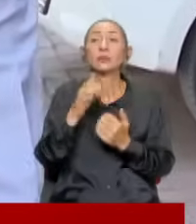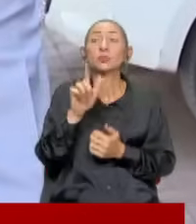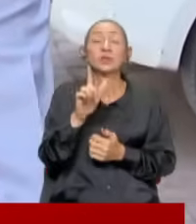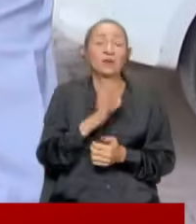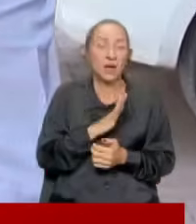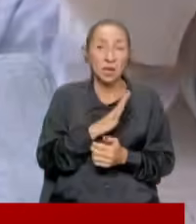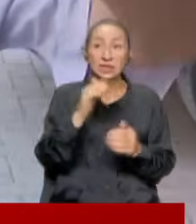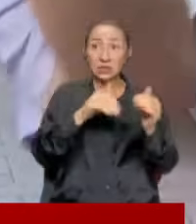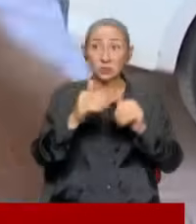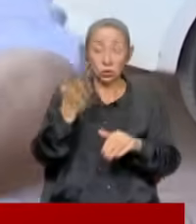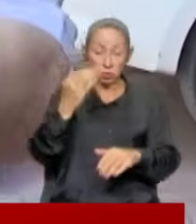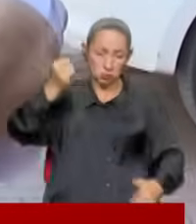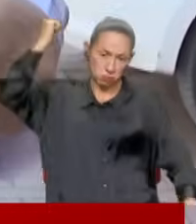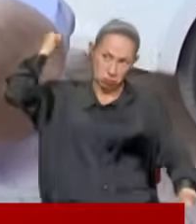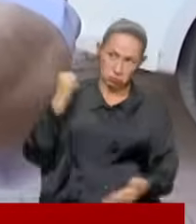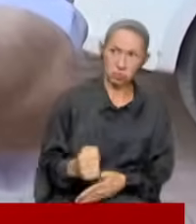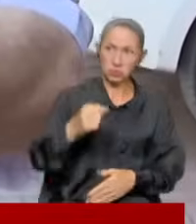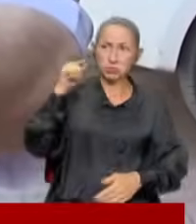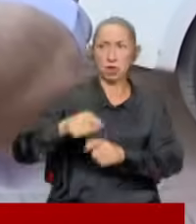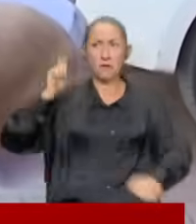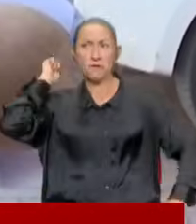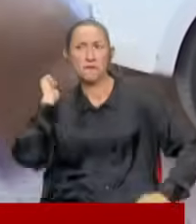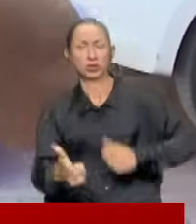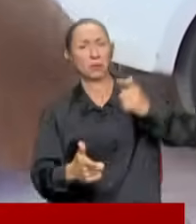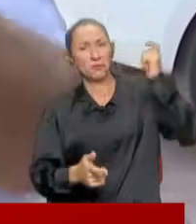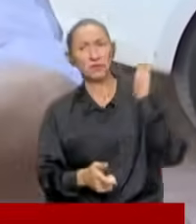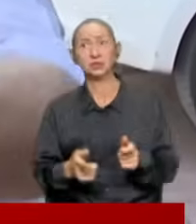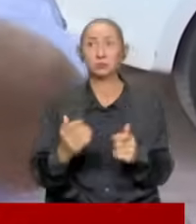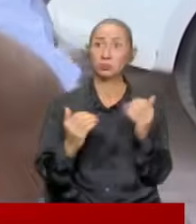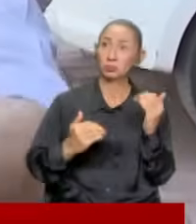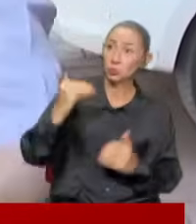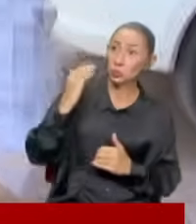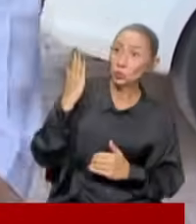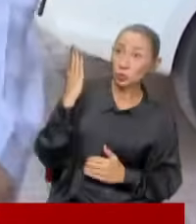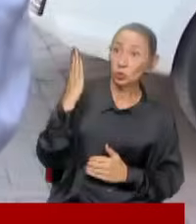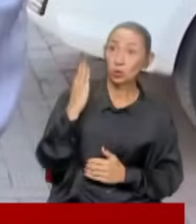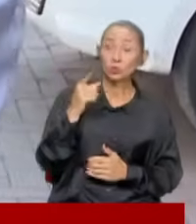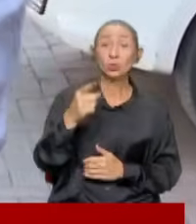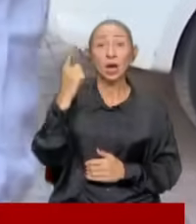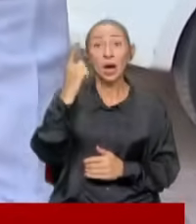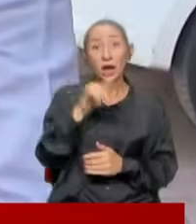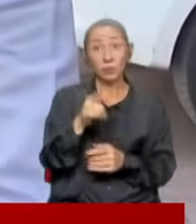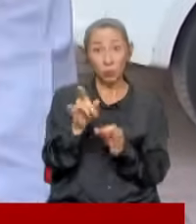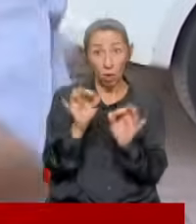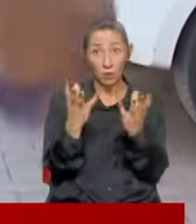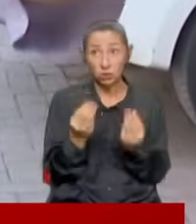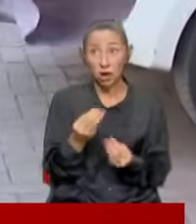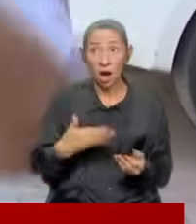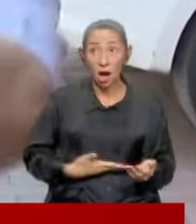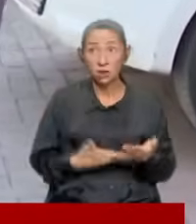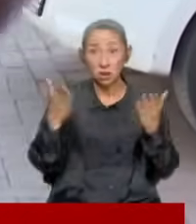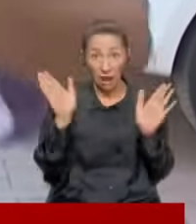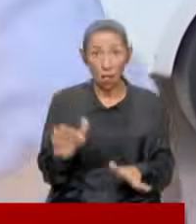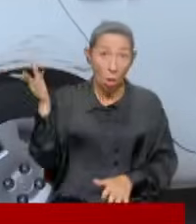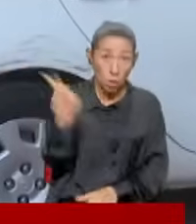seçimden önce yumruğunu vurarak şunları vereceğim diyen Muhterem büyüğümüz Bunun hakkı bu mu olacak aç kal